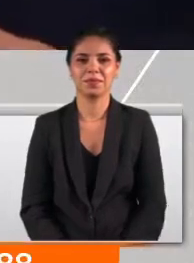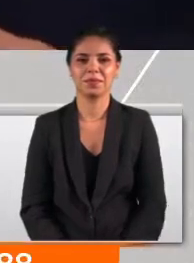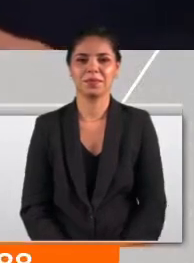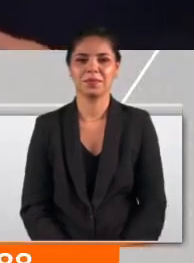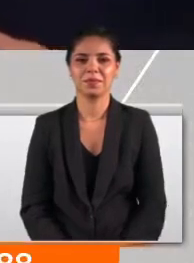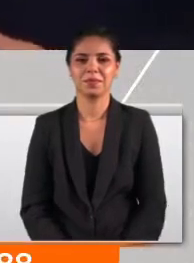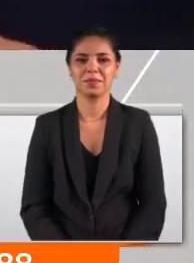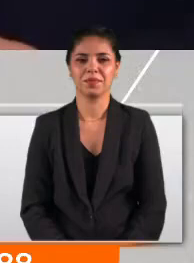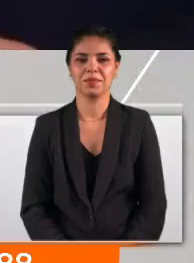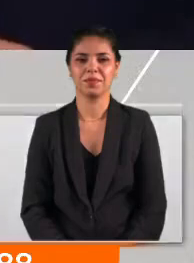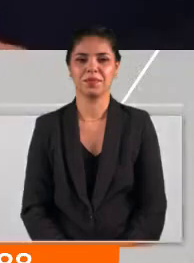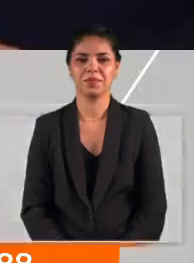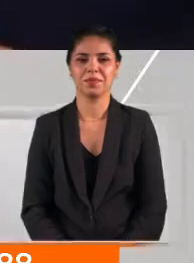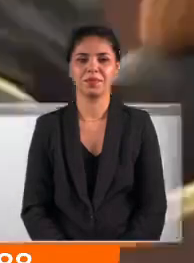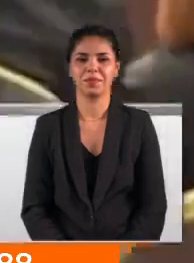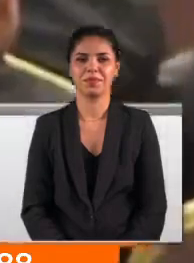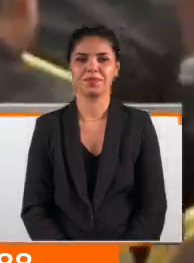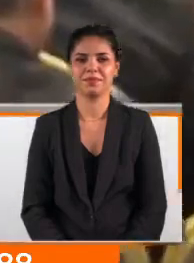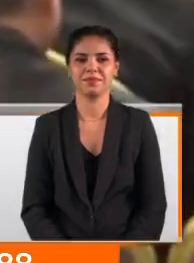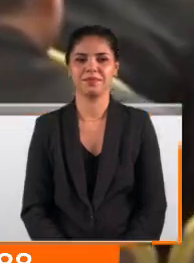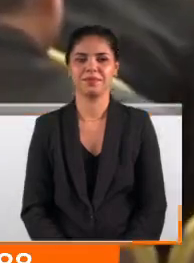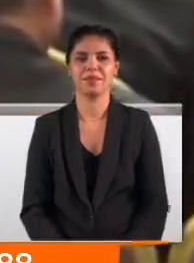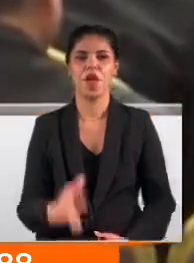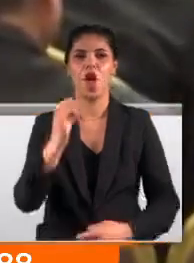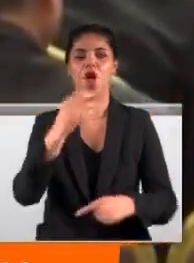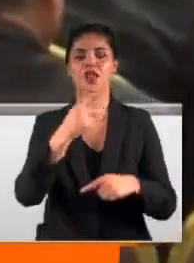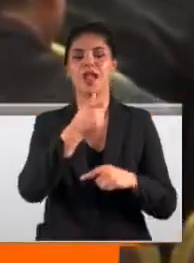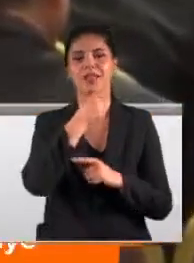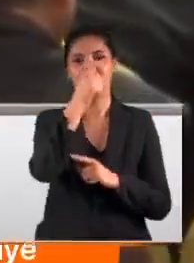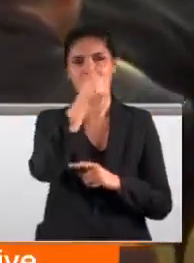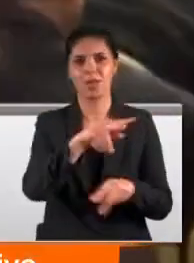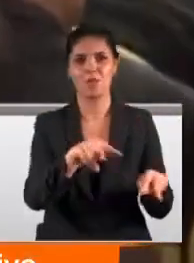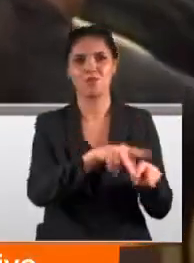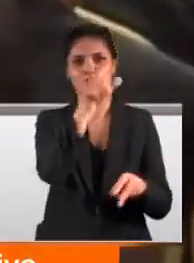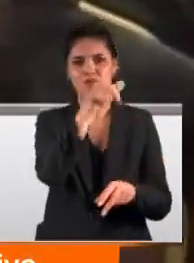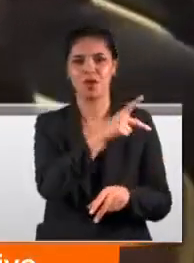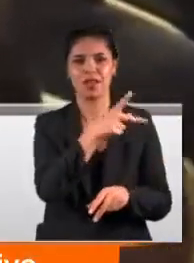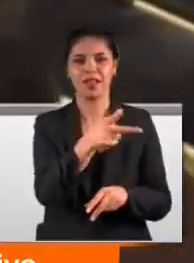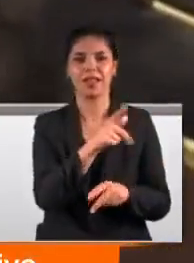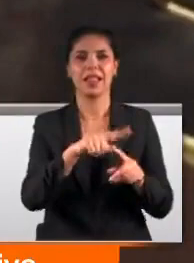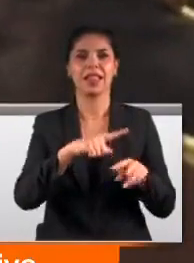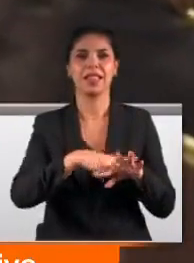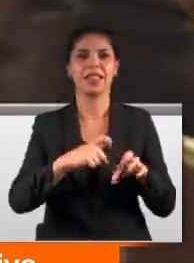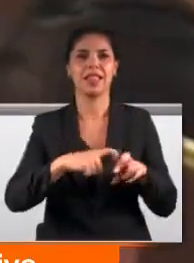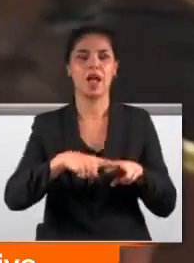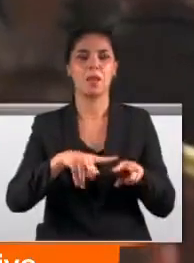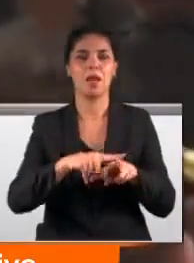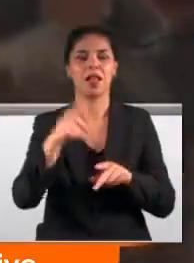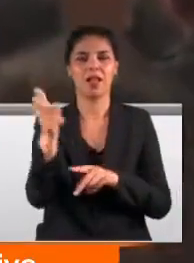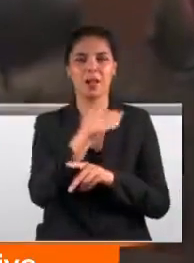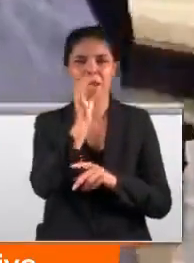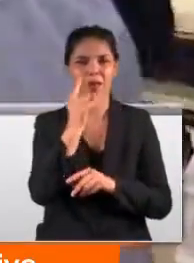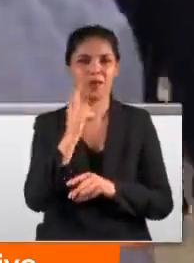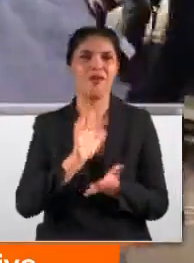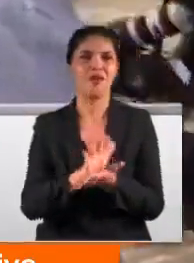için çok üzüldüm. Elimden gelen oydu. Ozan Ulaş Caymaz ve Murat Erin de termal kamera haberiyle ödüle layık